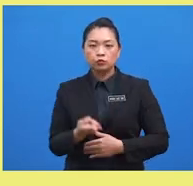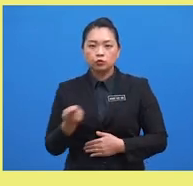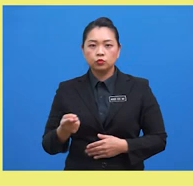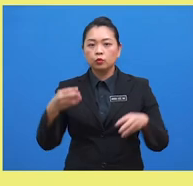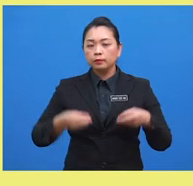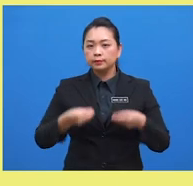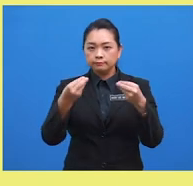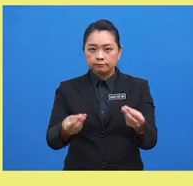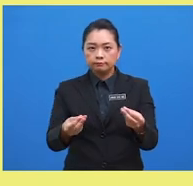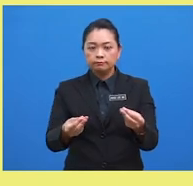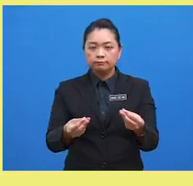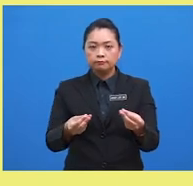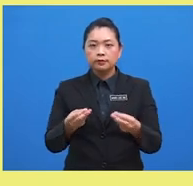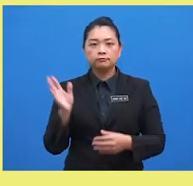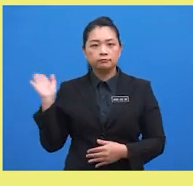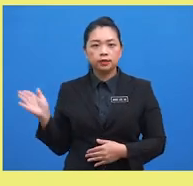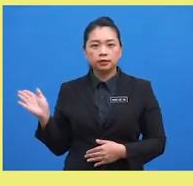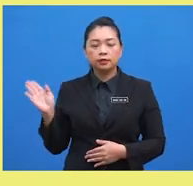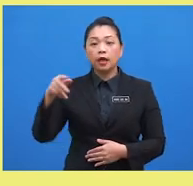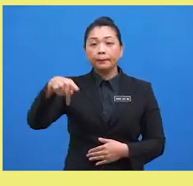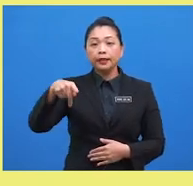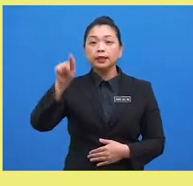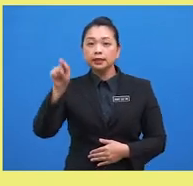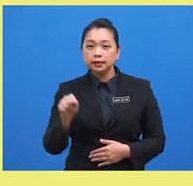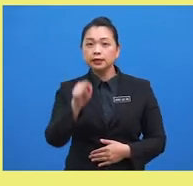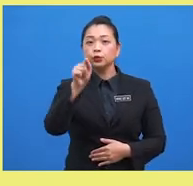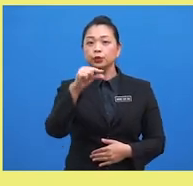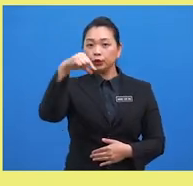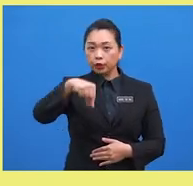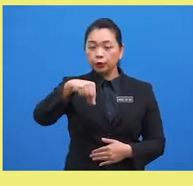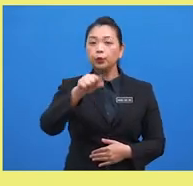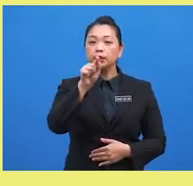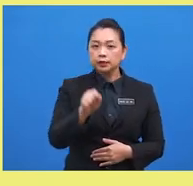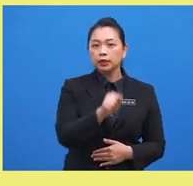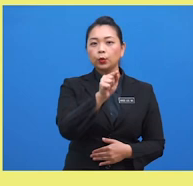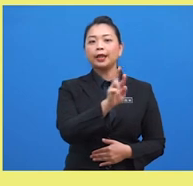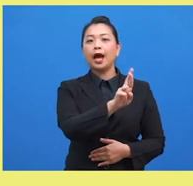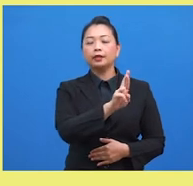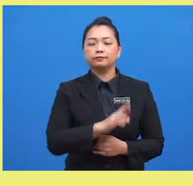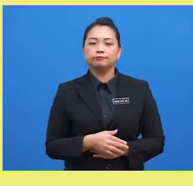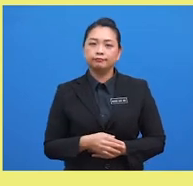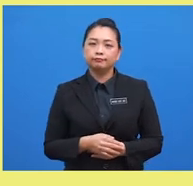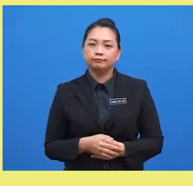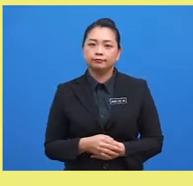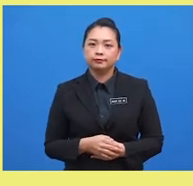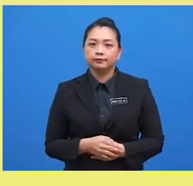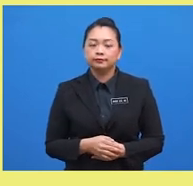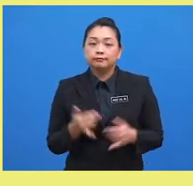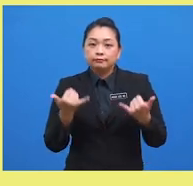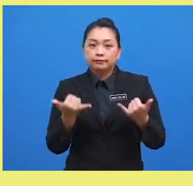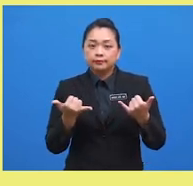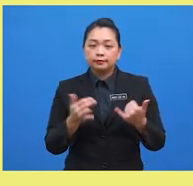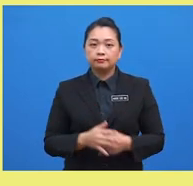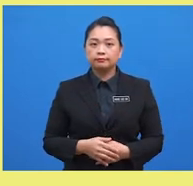semua unsur bagi set P ke satuan Q ke satuan R.